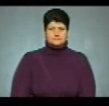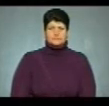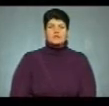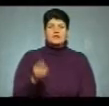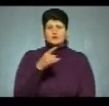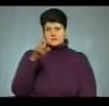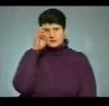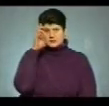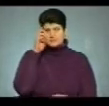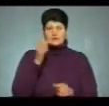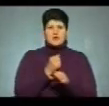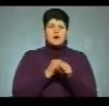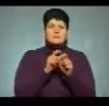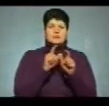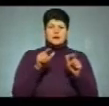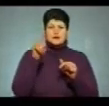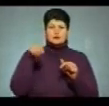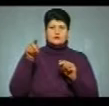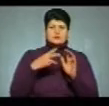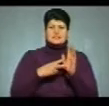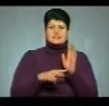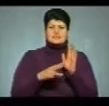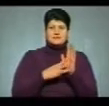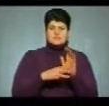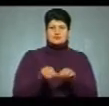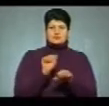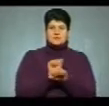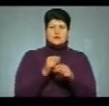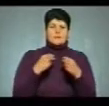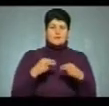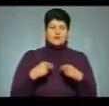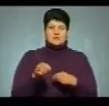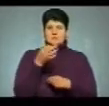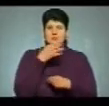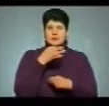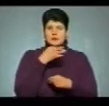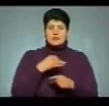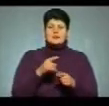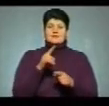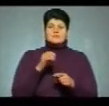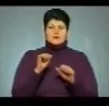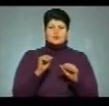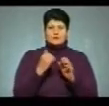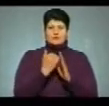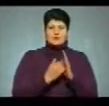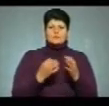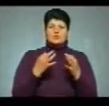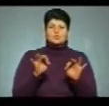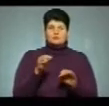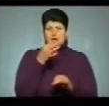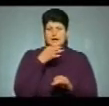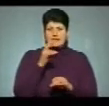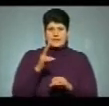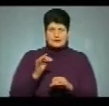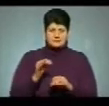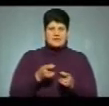Тернопільська державно-комунальна аптека номер 78 призупинила продаж медикаментів за урядовою програмою «Доступні ліки». Завідувач